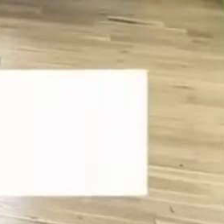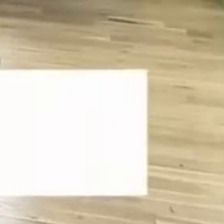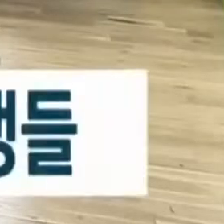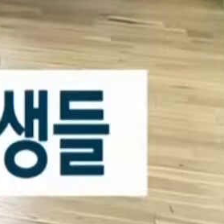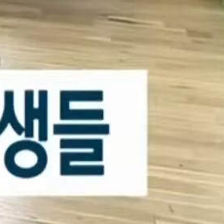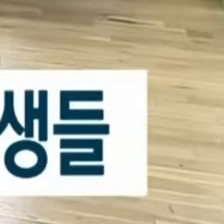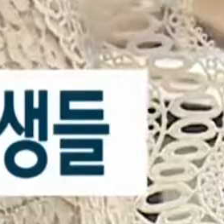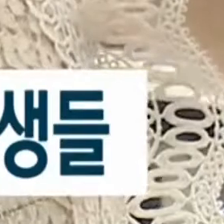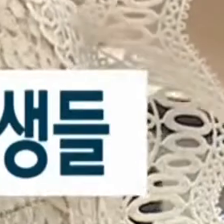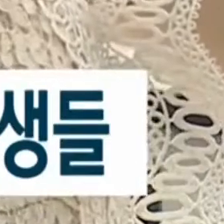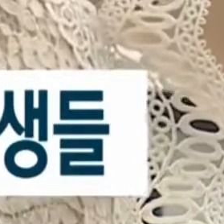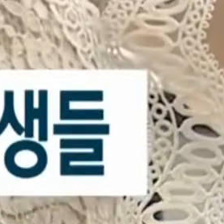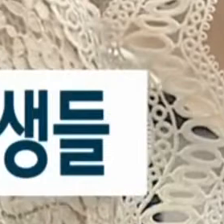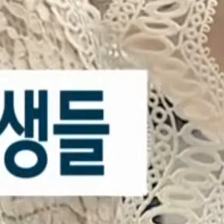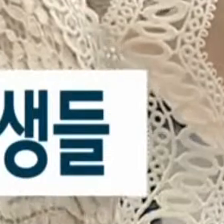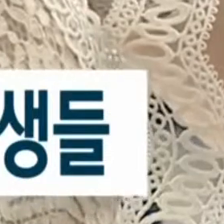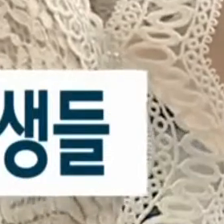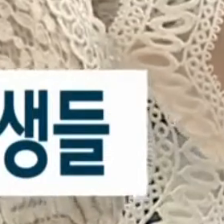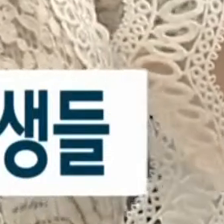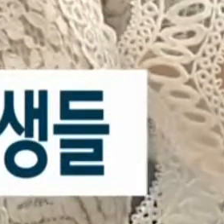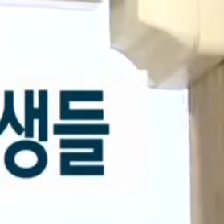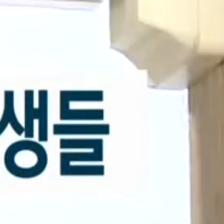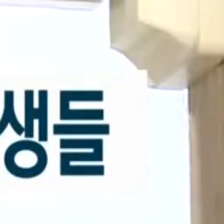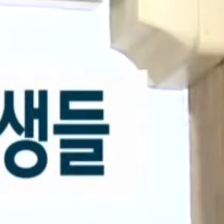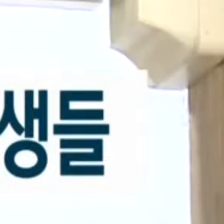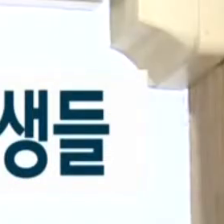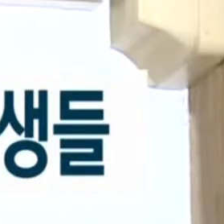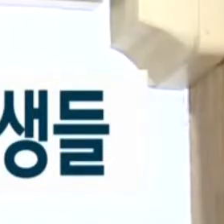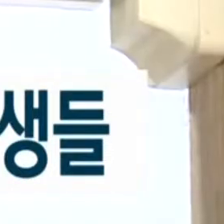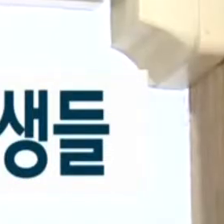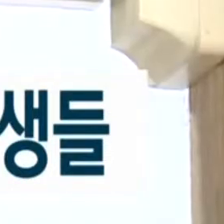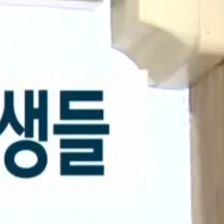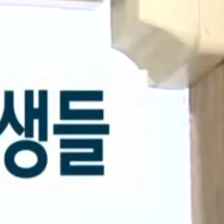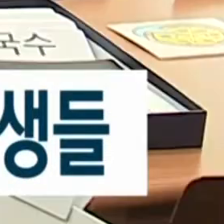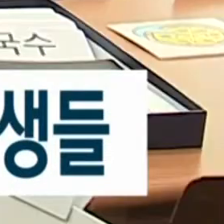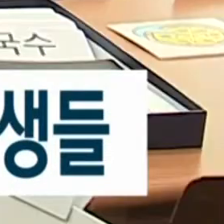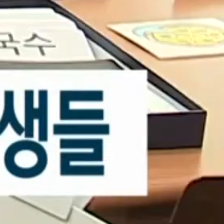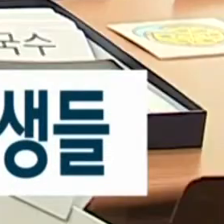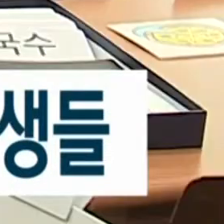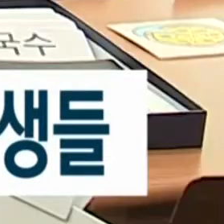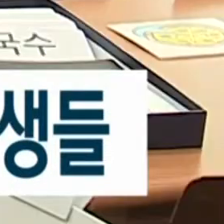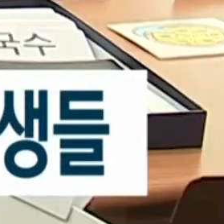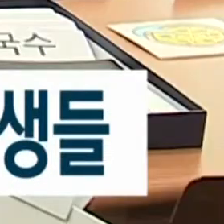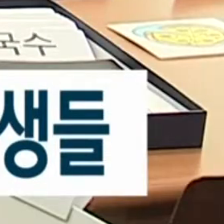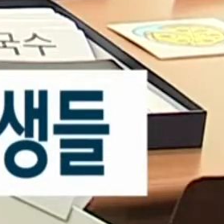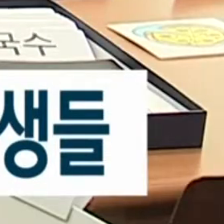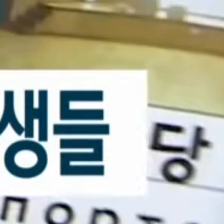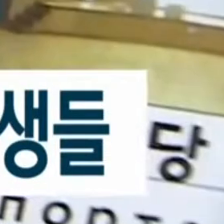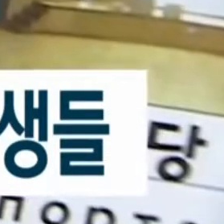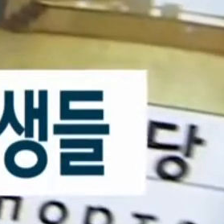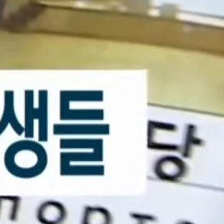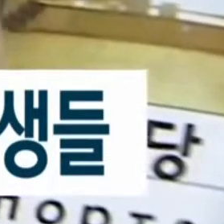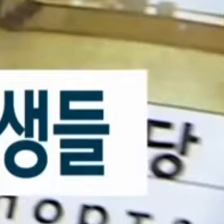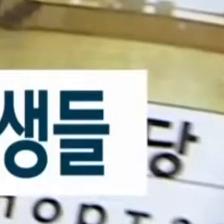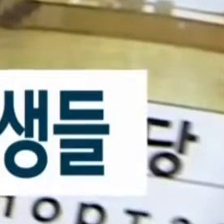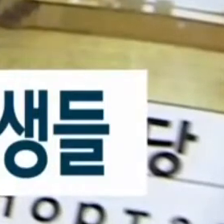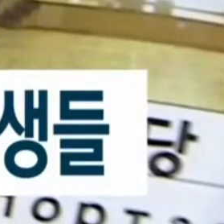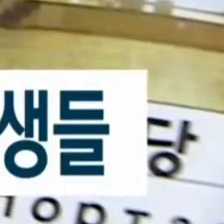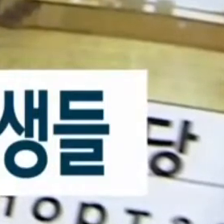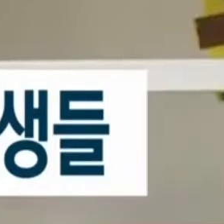우크라이나 전쟁 발발 이후 광주 지역 초등학교에 입학한 난민 학생은 모두 70여 명으로 전쟁이 장기화하면서 학생들은 늘고